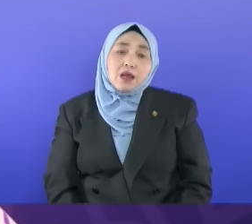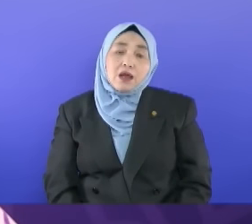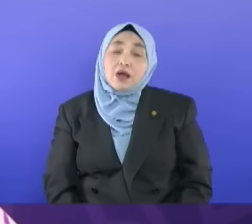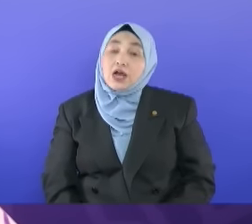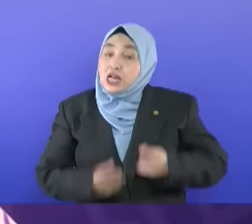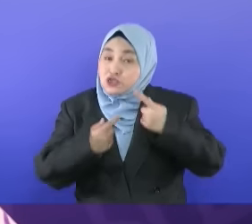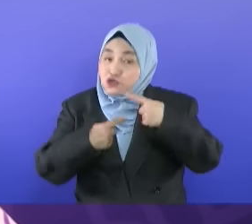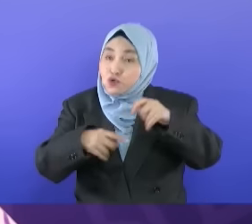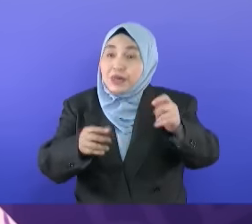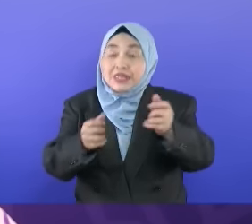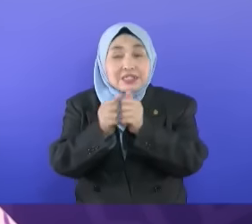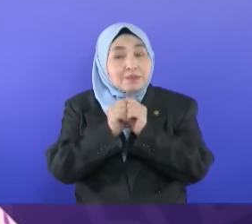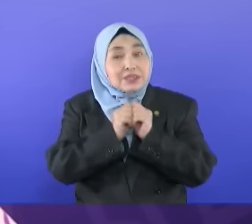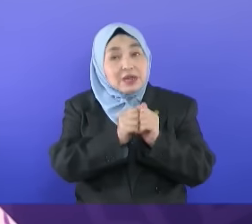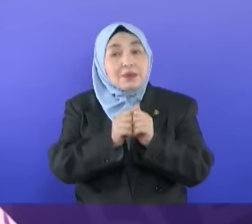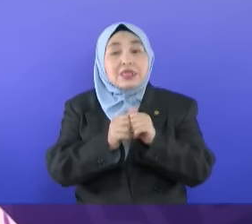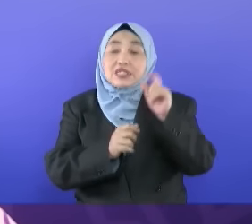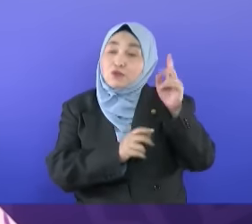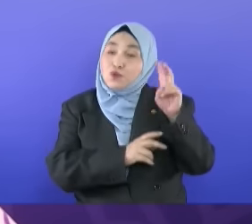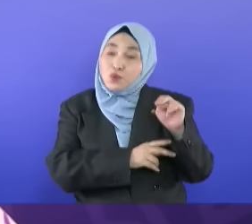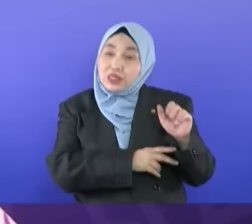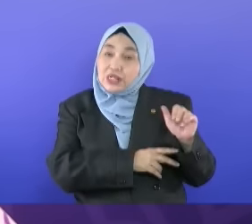sama-sama 12